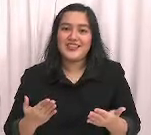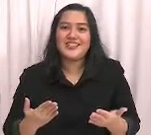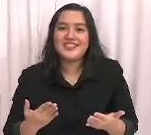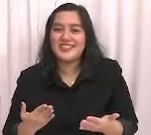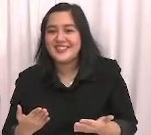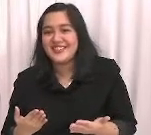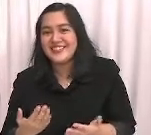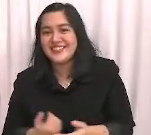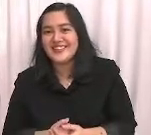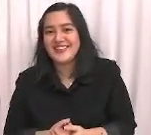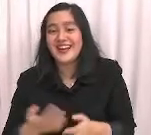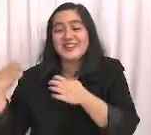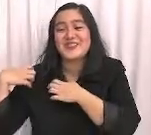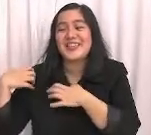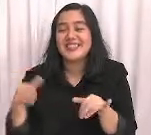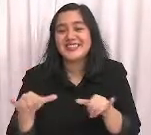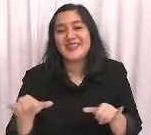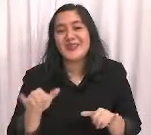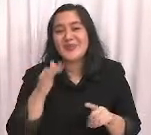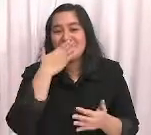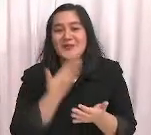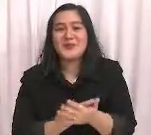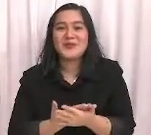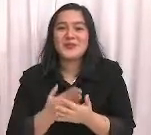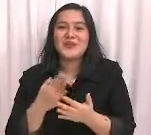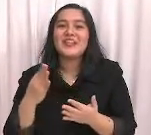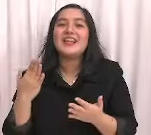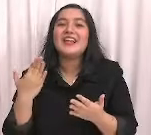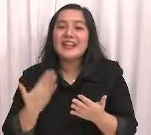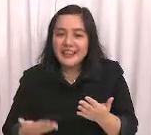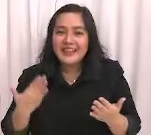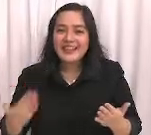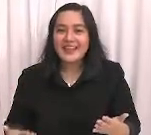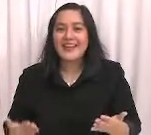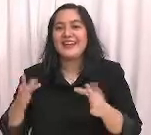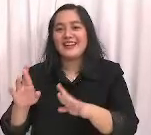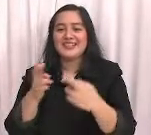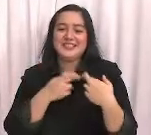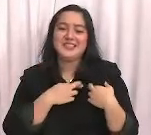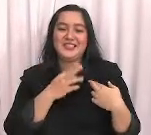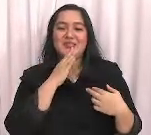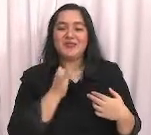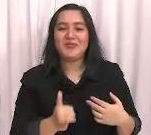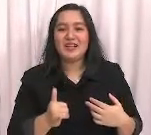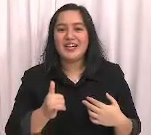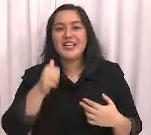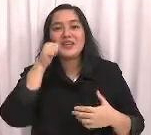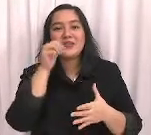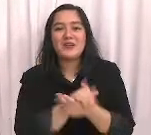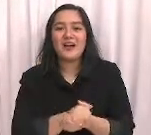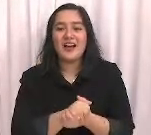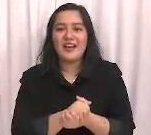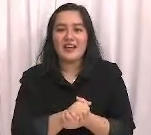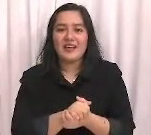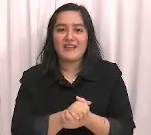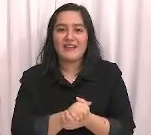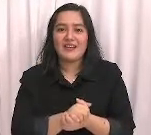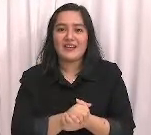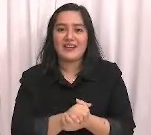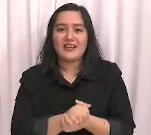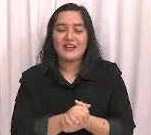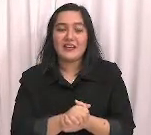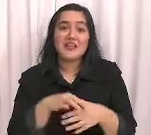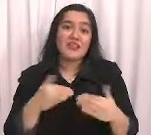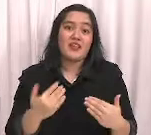Martes. No? Mabigat. Mainit na mainit ang takan. Kaya ang sabi ng babae dito, mga kapatid, hindi ako gagawa.